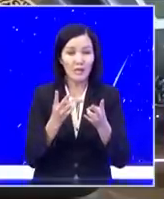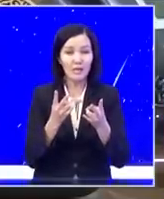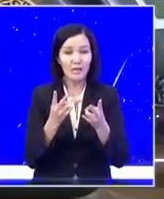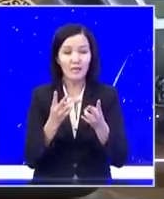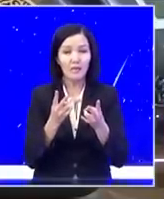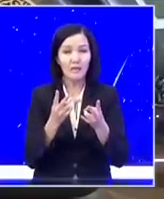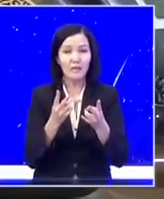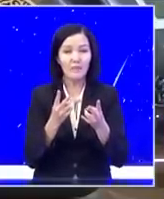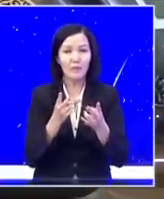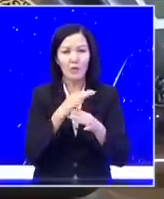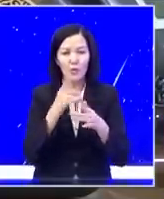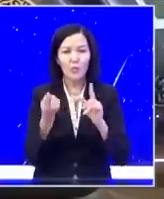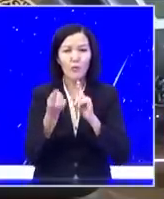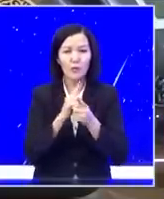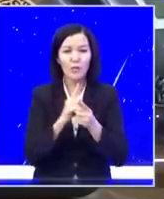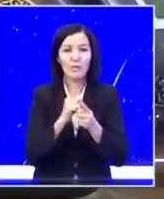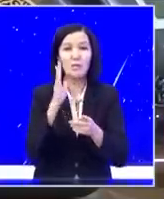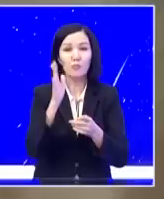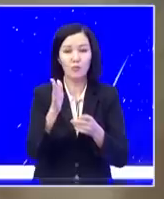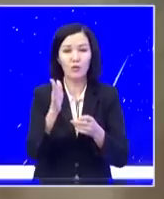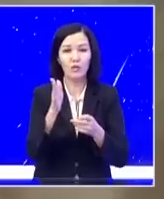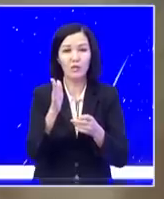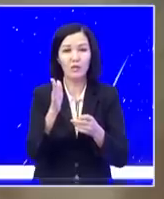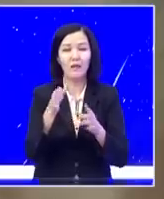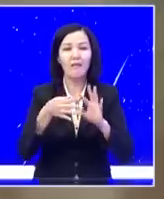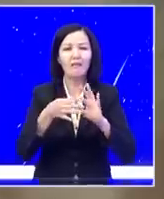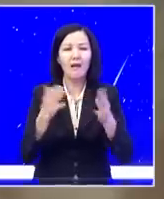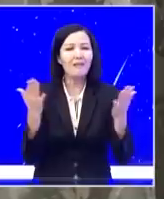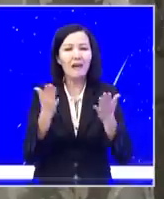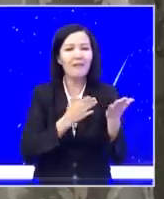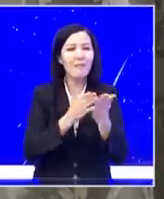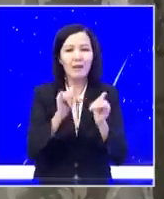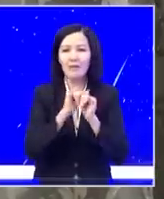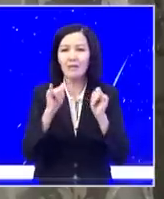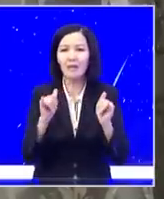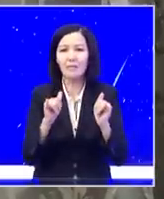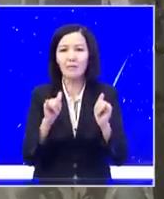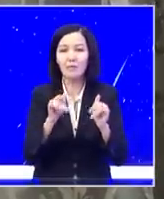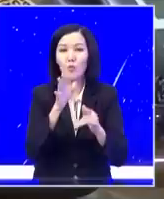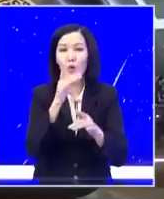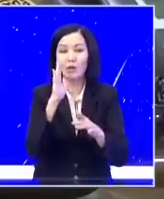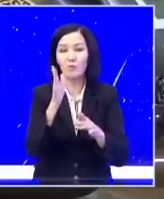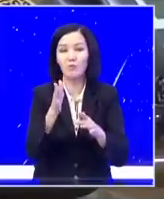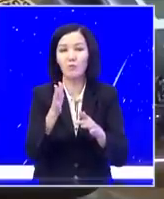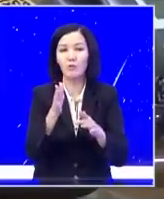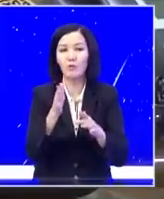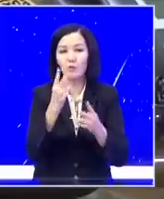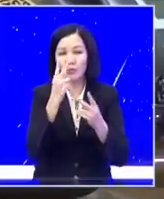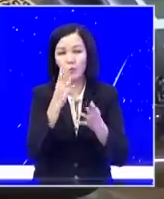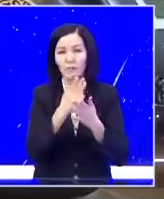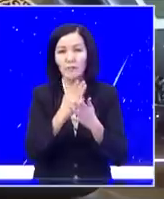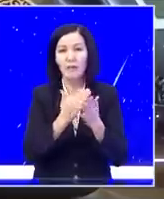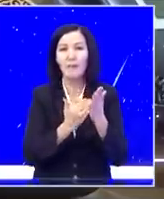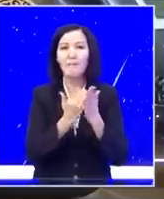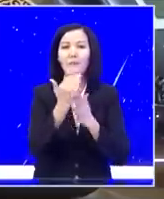Көп өзгерістер күтіп тұр деп ойлаймын. Нақты қай бағытта дамимыз, мұны уақыт көрсетеді. Бұдан да биік алда